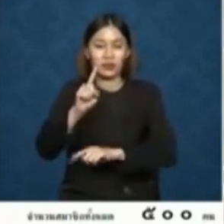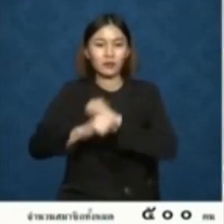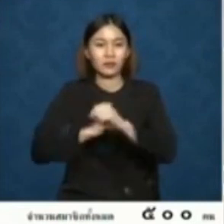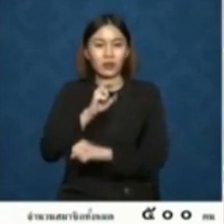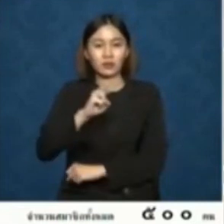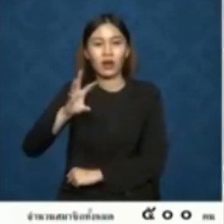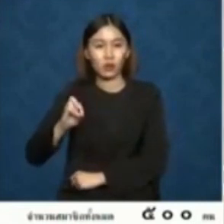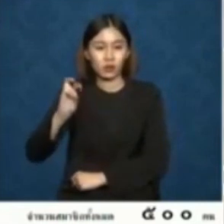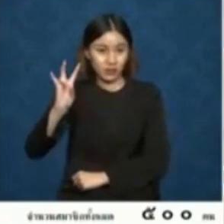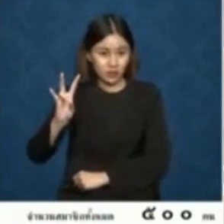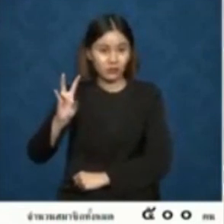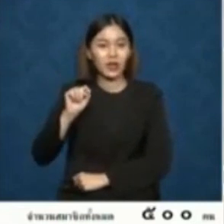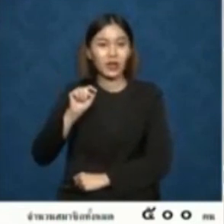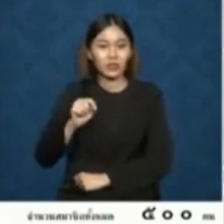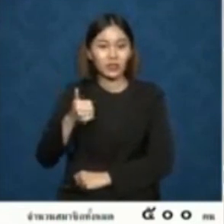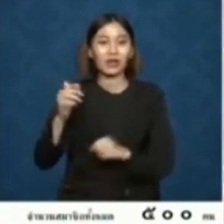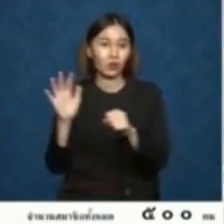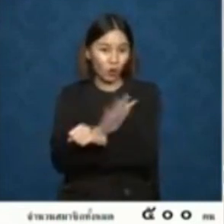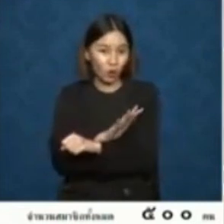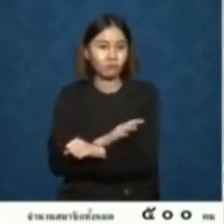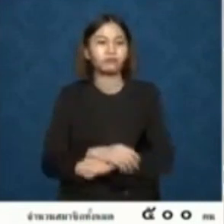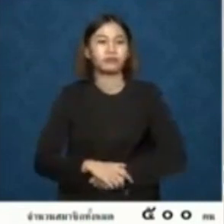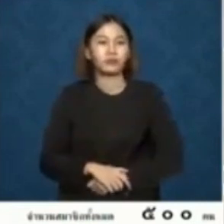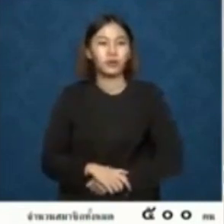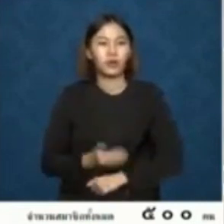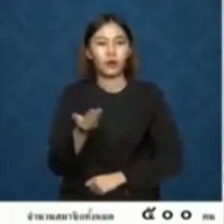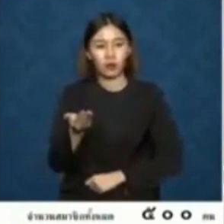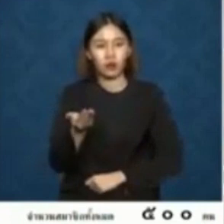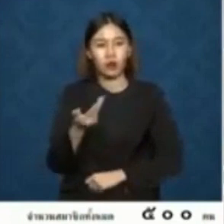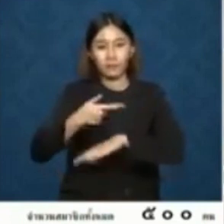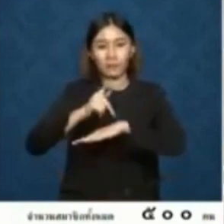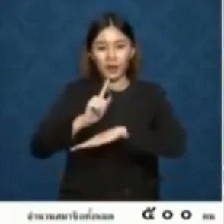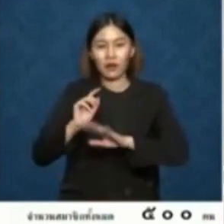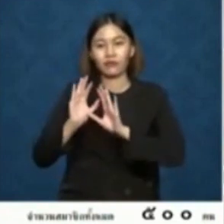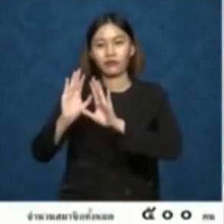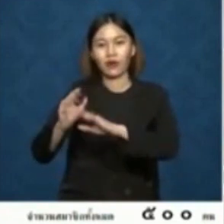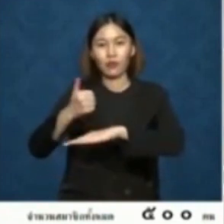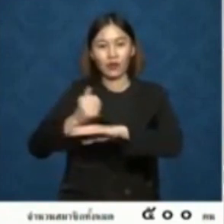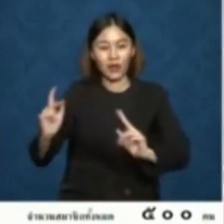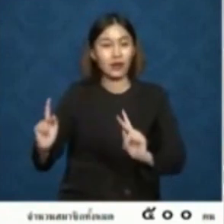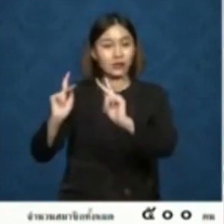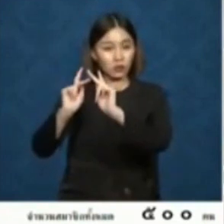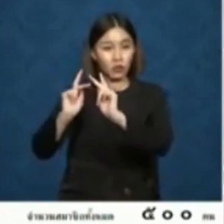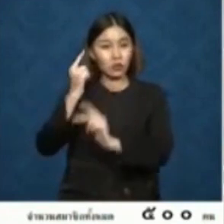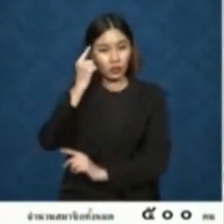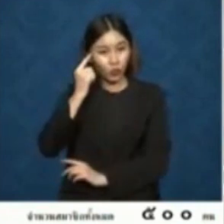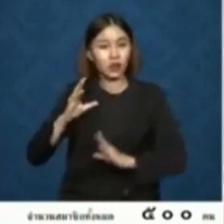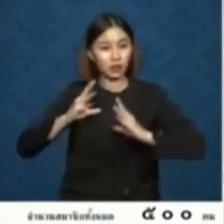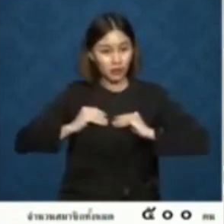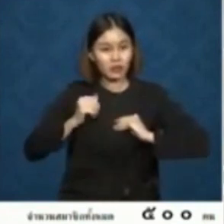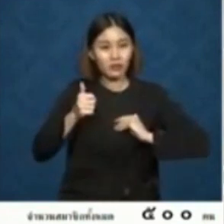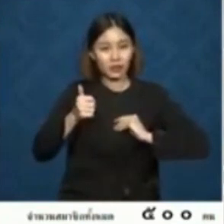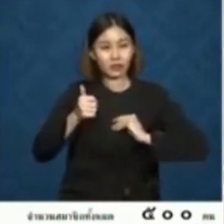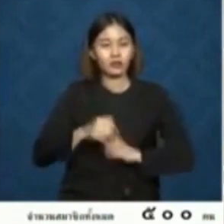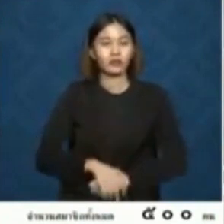พันธ์2567แบบนี้ก็จะครบถ้วนสมบูรณ์ทุกประการครับก็ขออนุญาตท่านประธานฝากไปยังท่านรัฐมนตรีว่าพอจะรับป